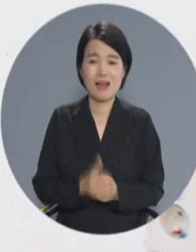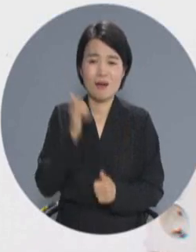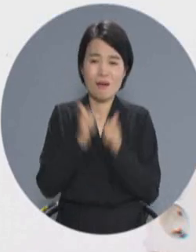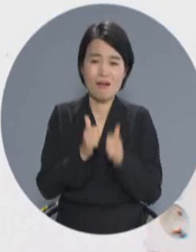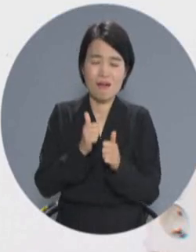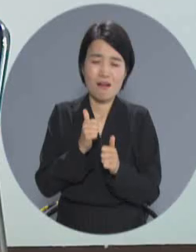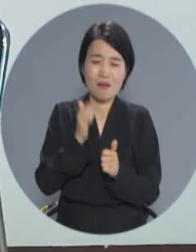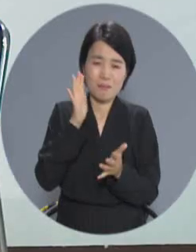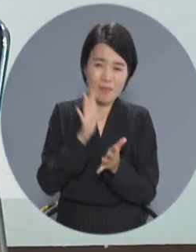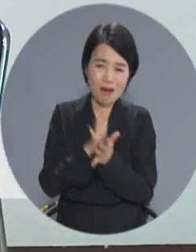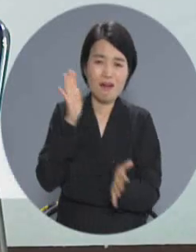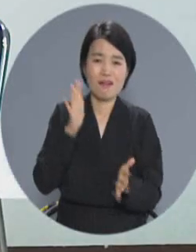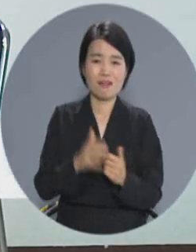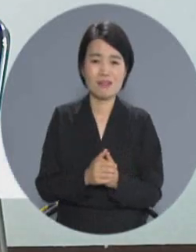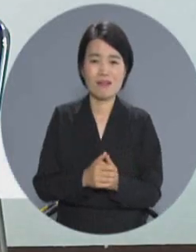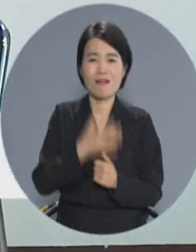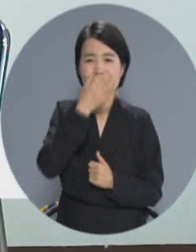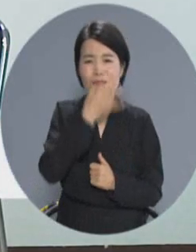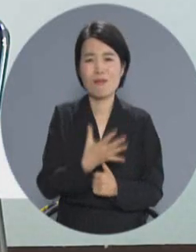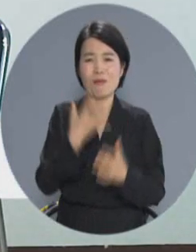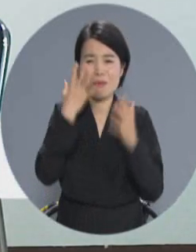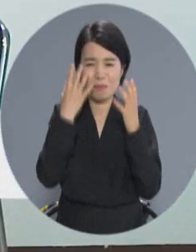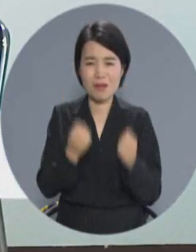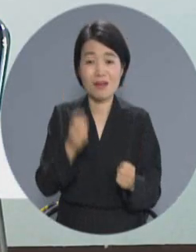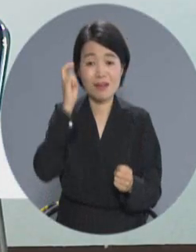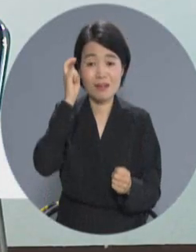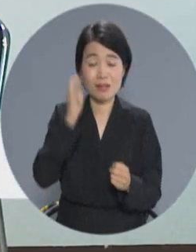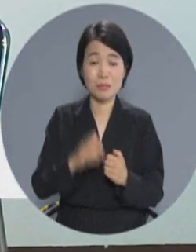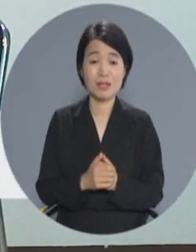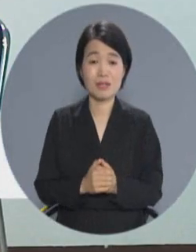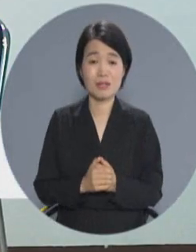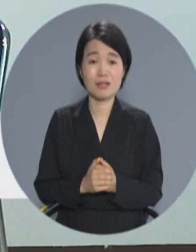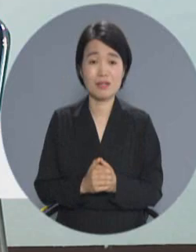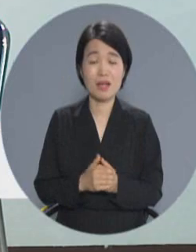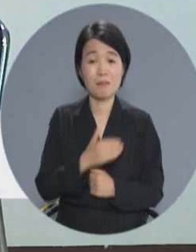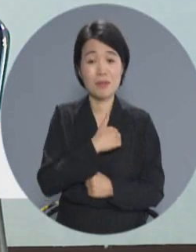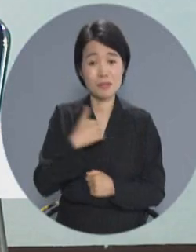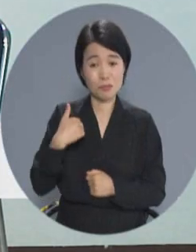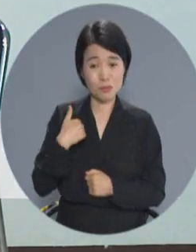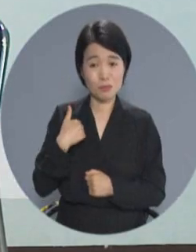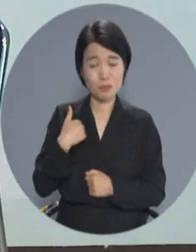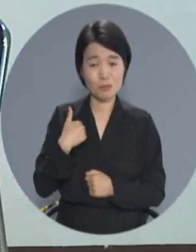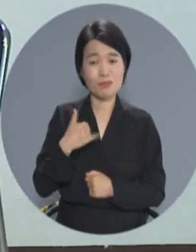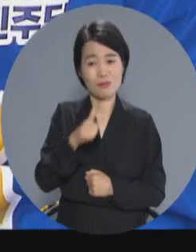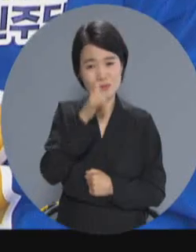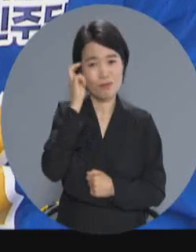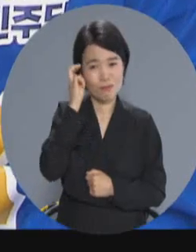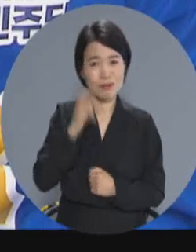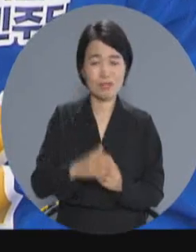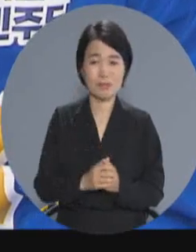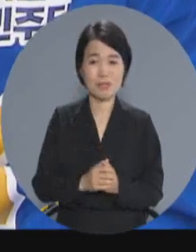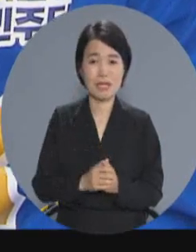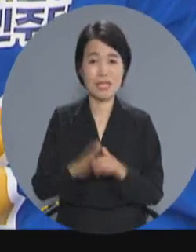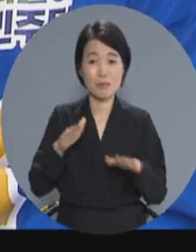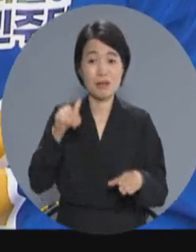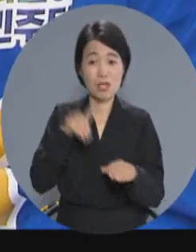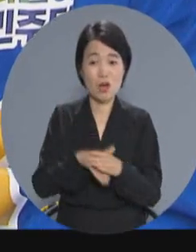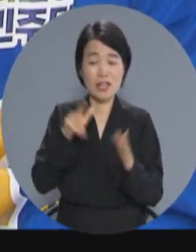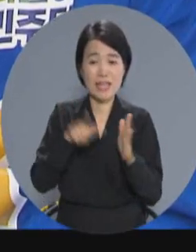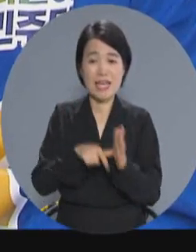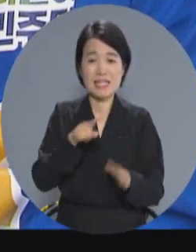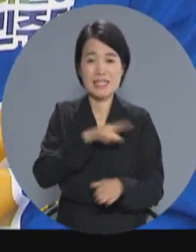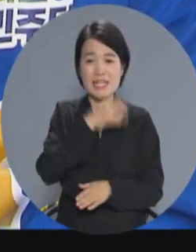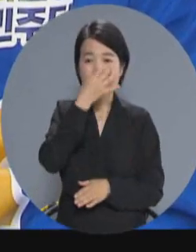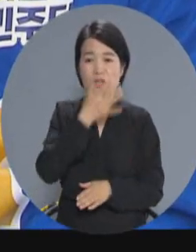선거전이 얻고 그러다 보니까 좀 힘든 점도 있었을 거고 그래도 만족스러운 점이 있으셨을 텐데 의원 선거를 하면서 가장 힘들었던